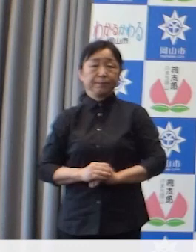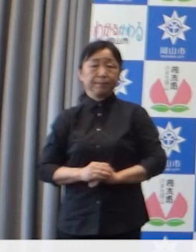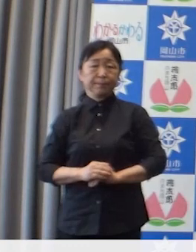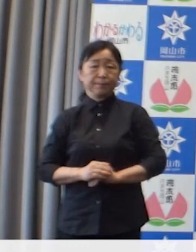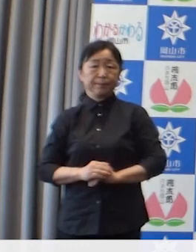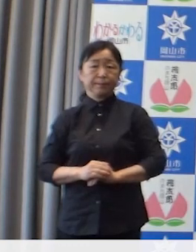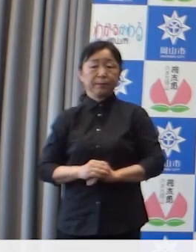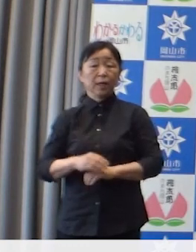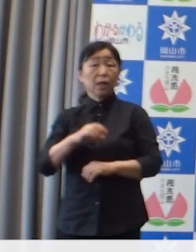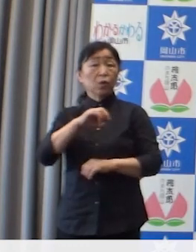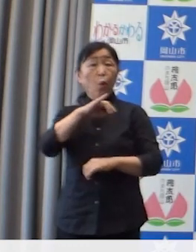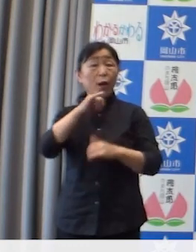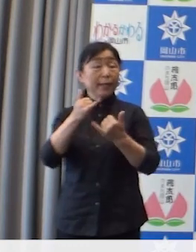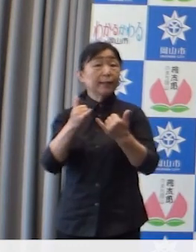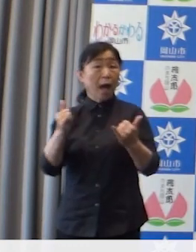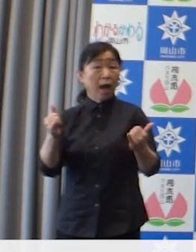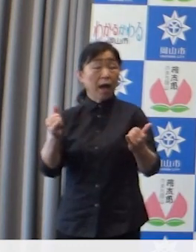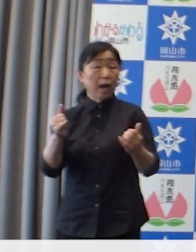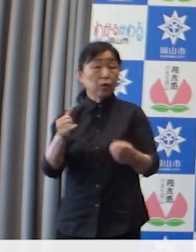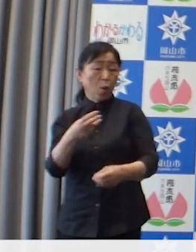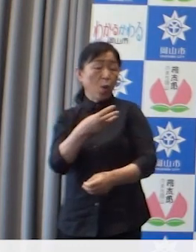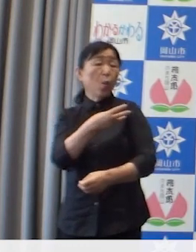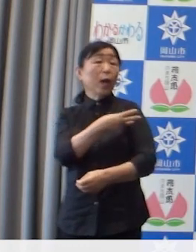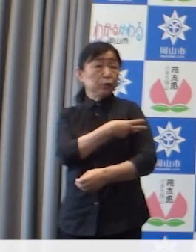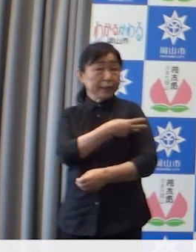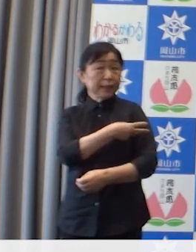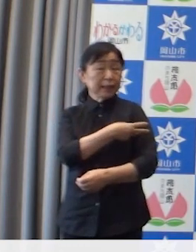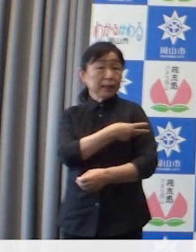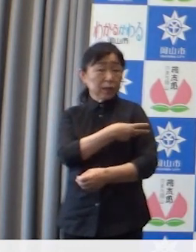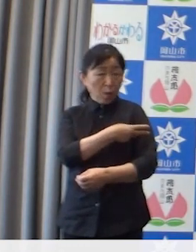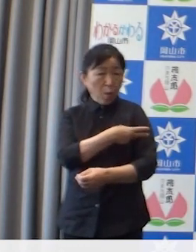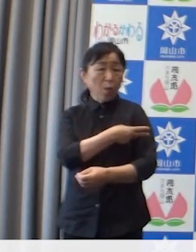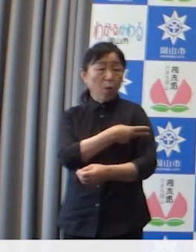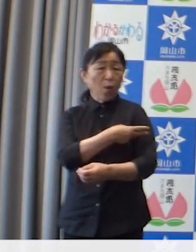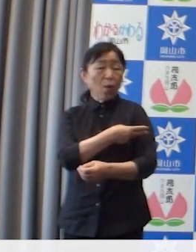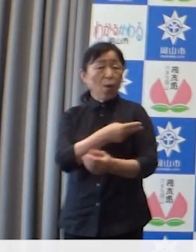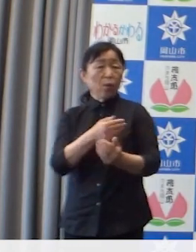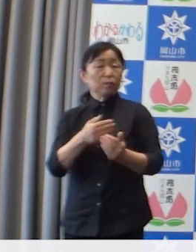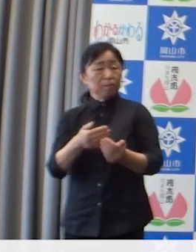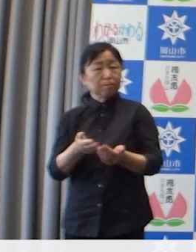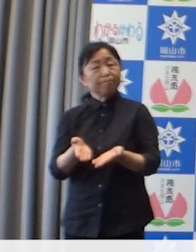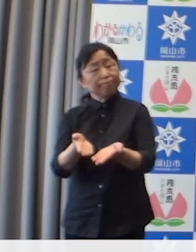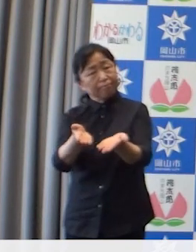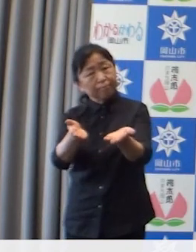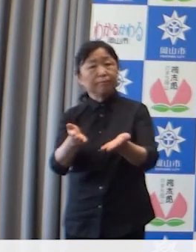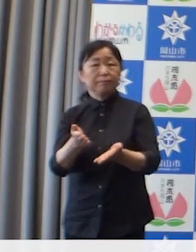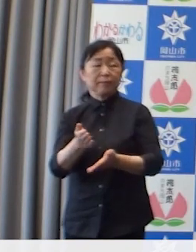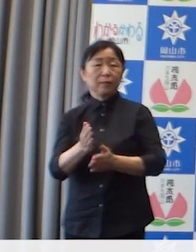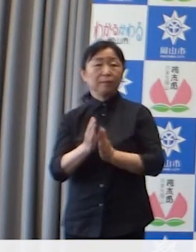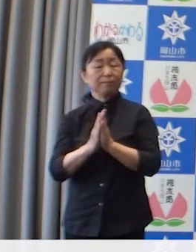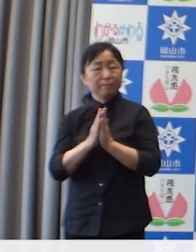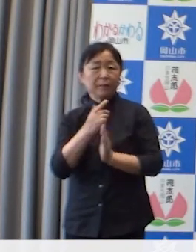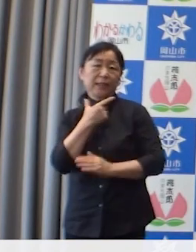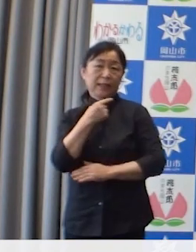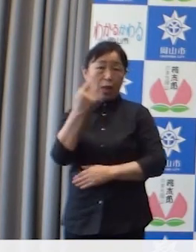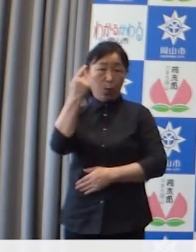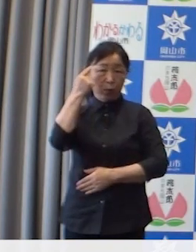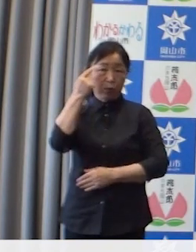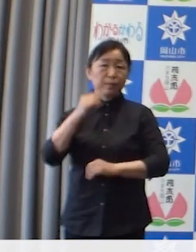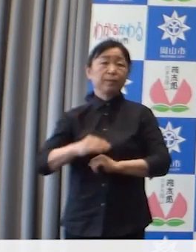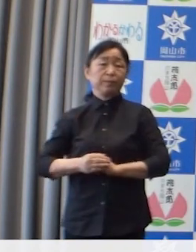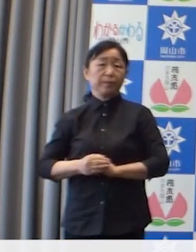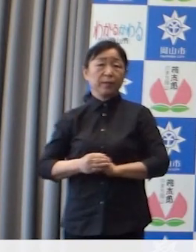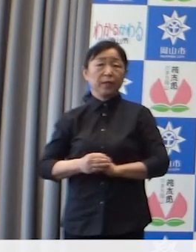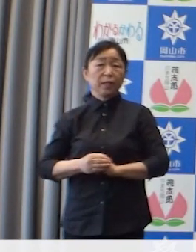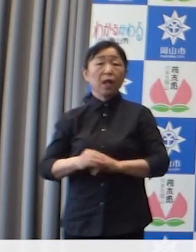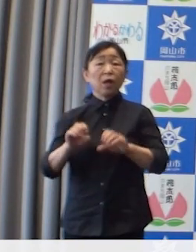高齢の方への接種を促していきたいなというように思っているところであります。